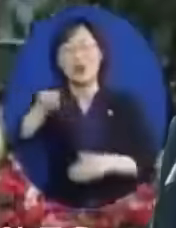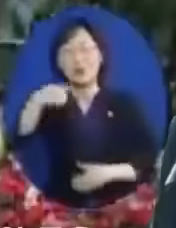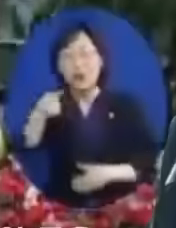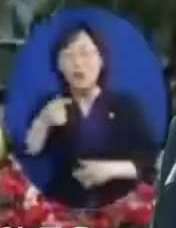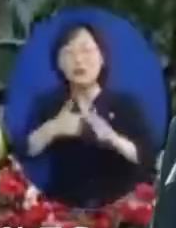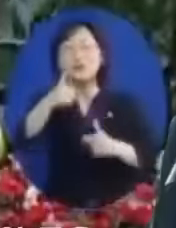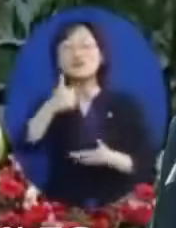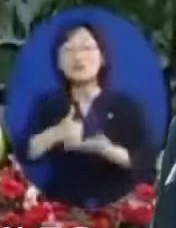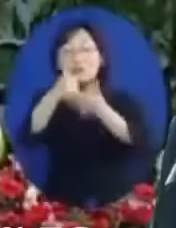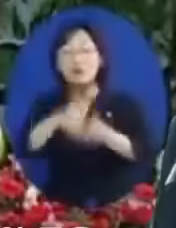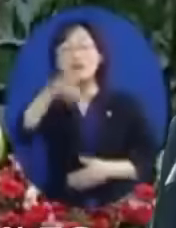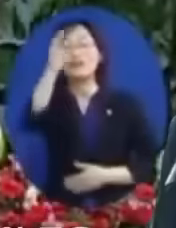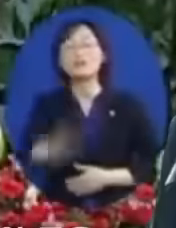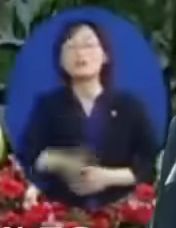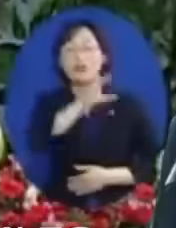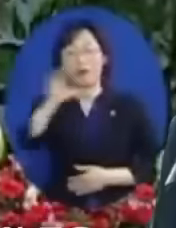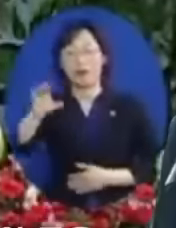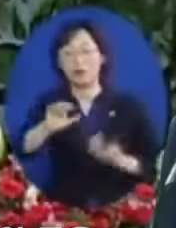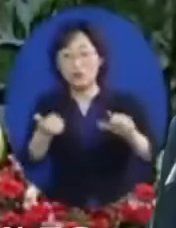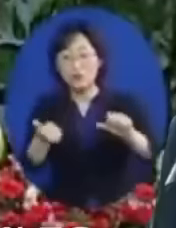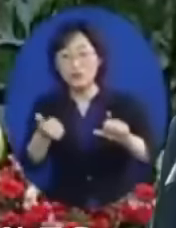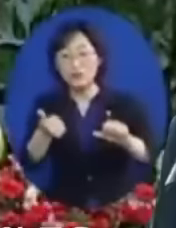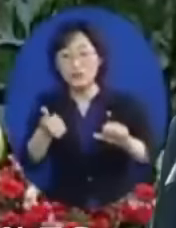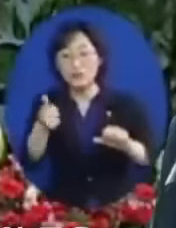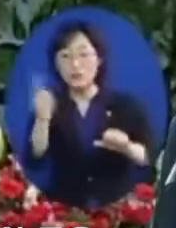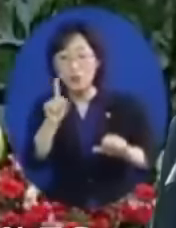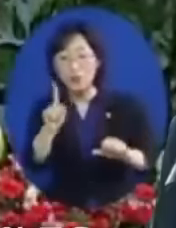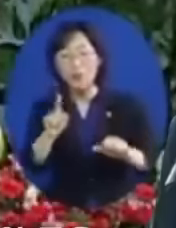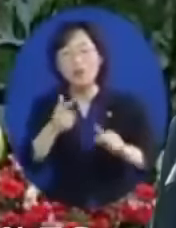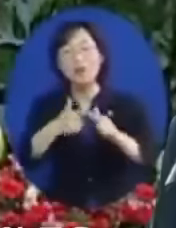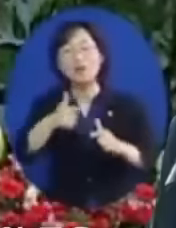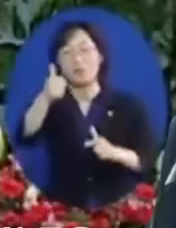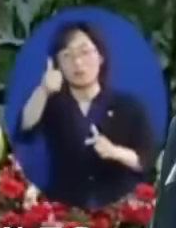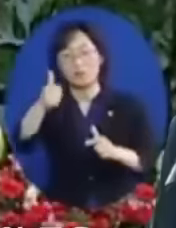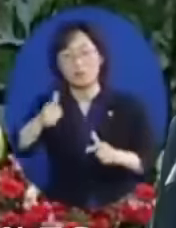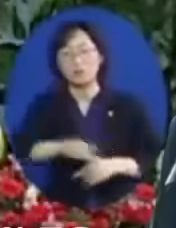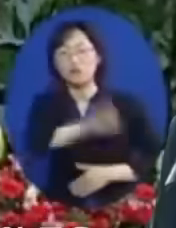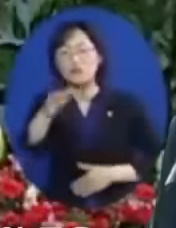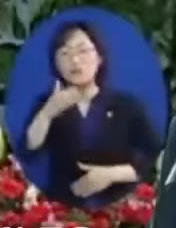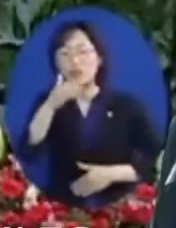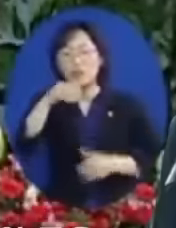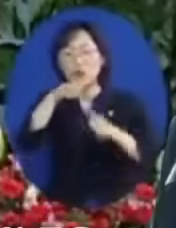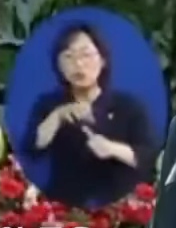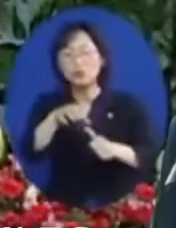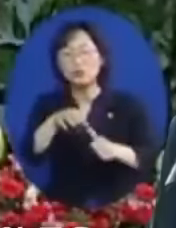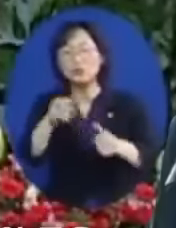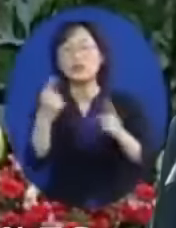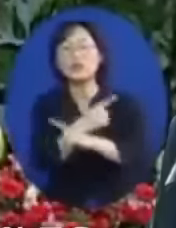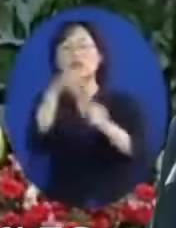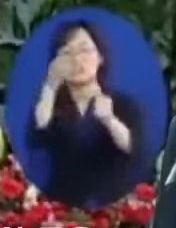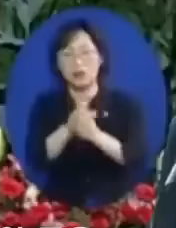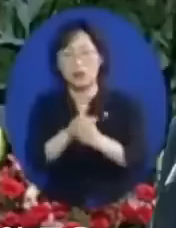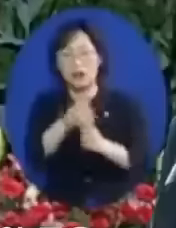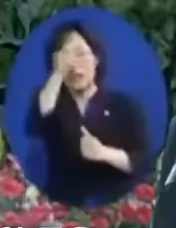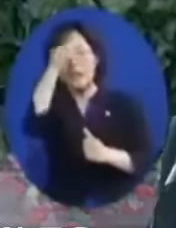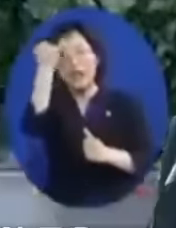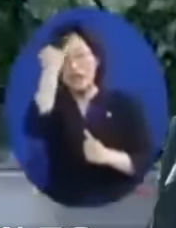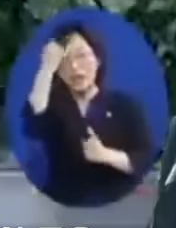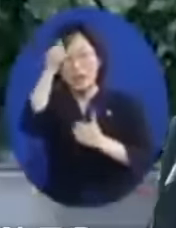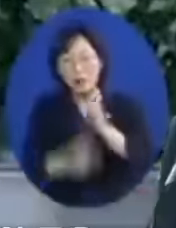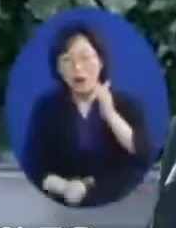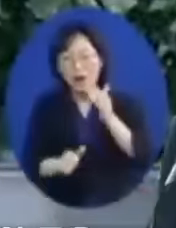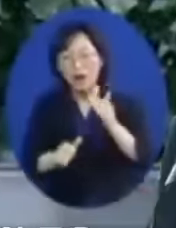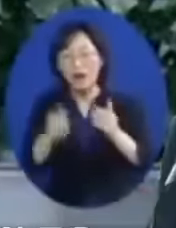예수님이 십자가에서 죽으신 것은 우리의 저주를 대속한 것입니다. 아담과 하와가 타락하고 에덴에서 쫓겨나올